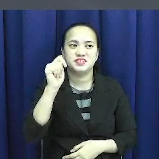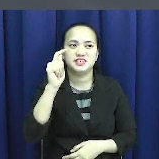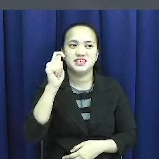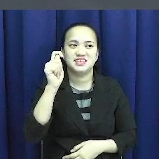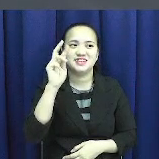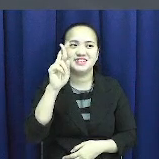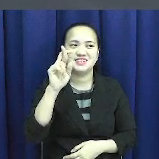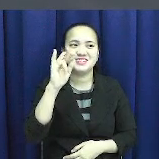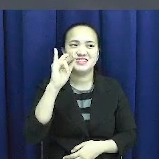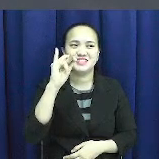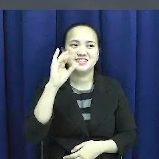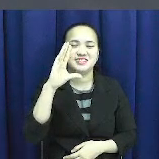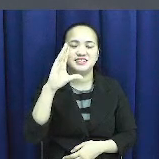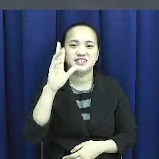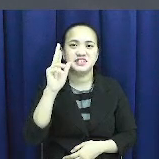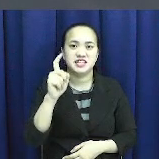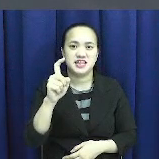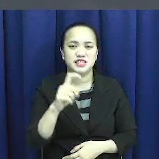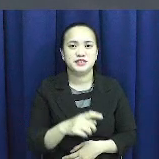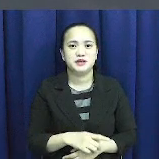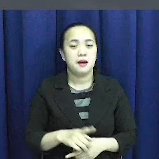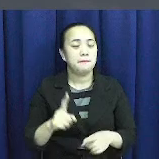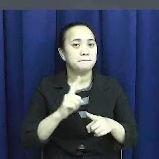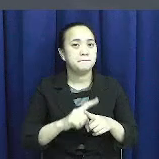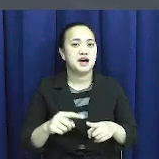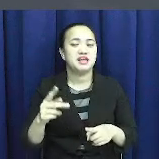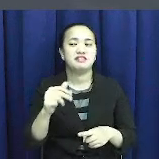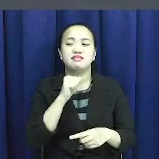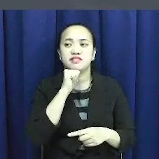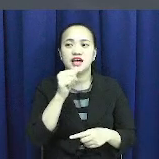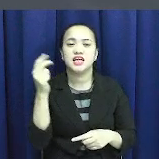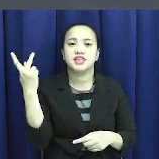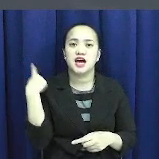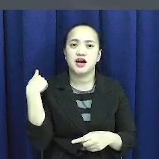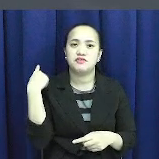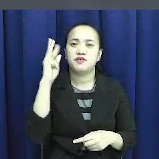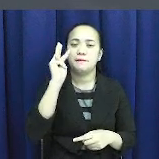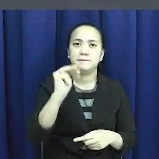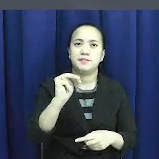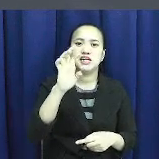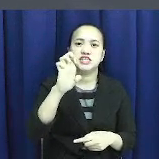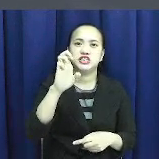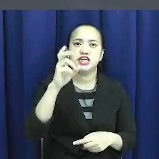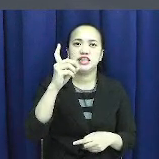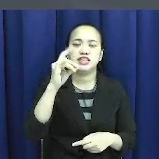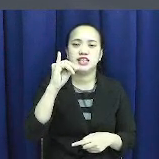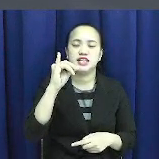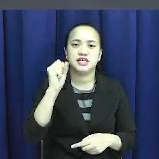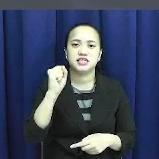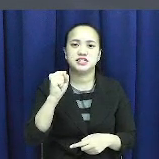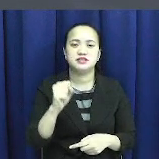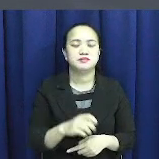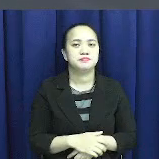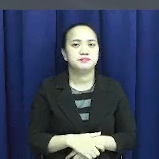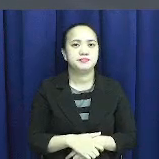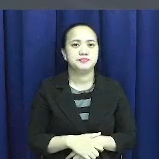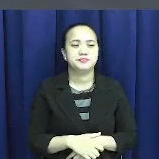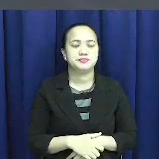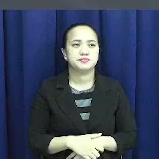Meron sigurong matrix, ano? Pero wala pong mediatrix. Nasabi nila, yung tao